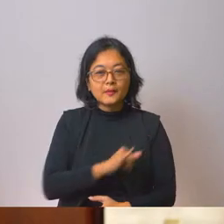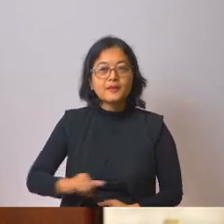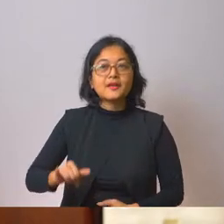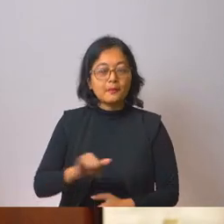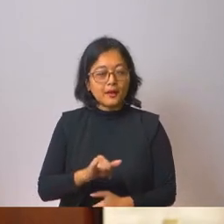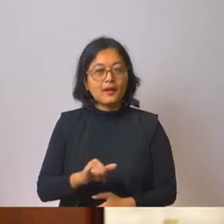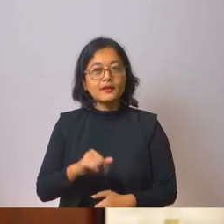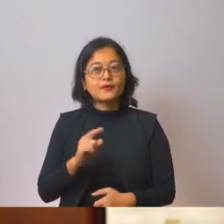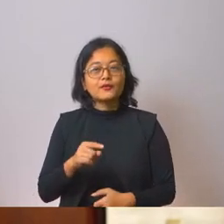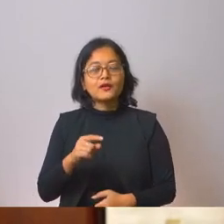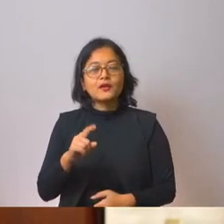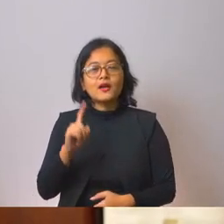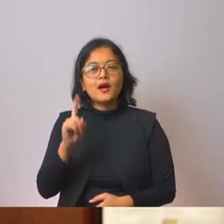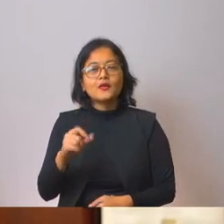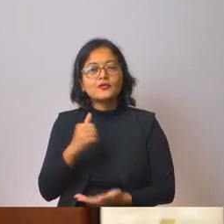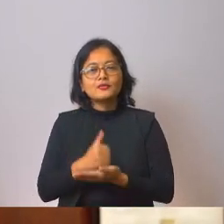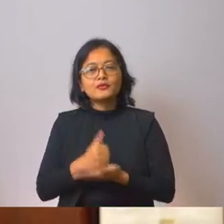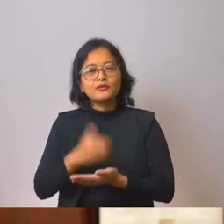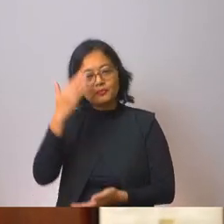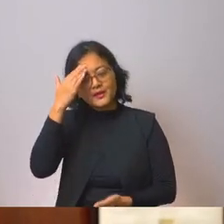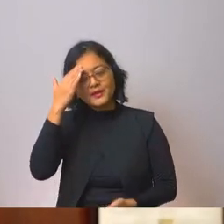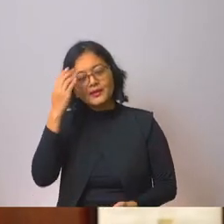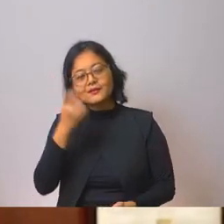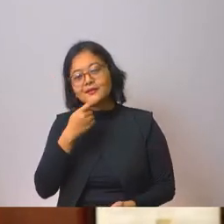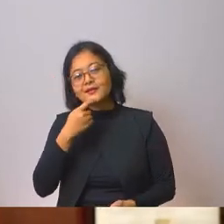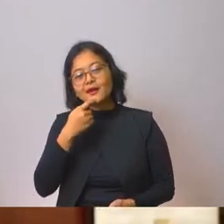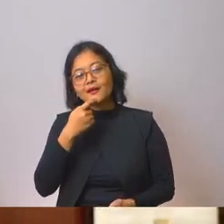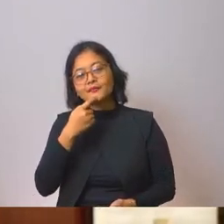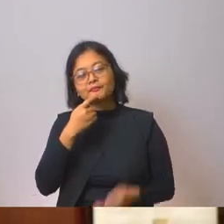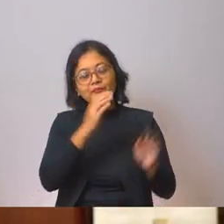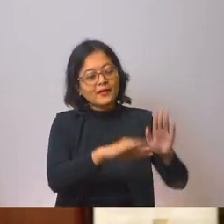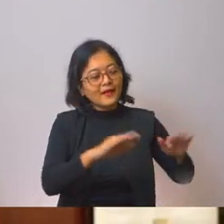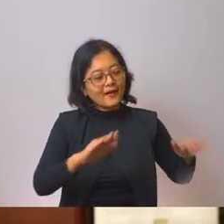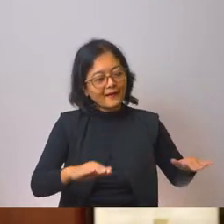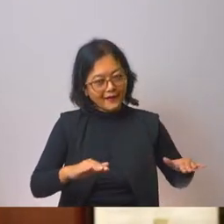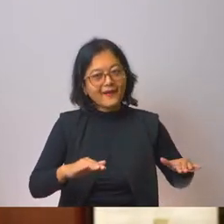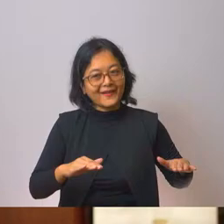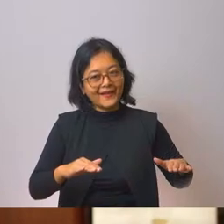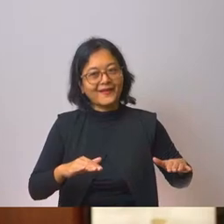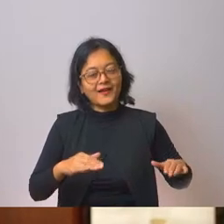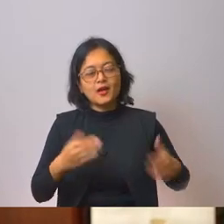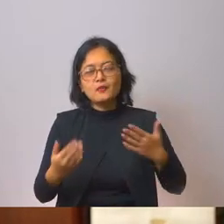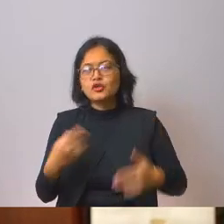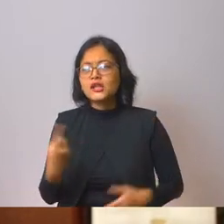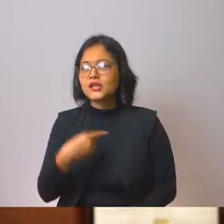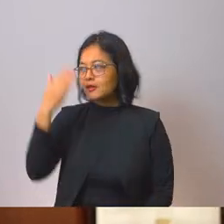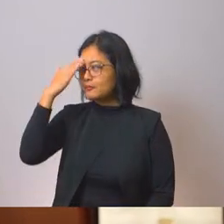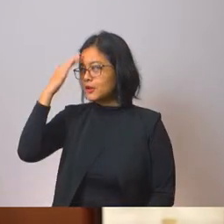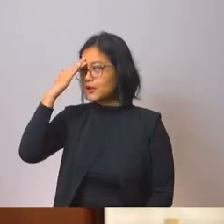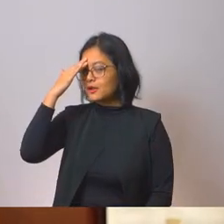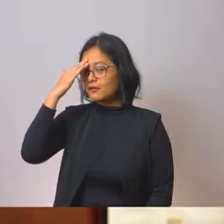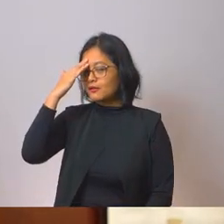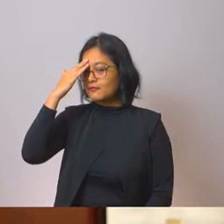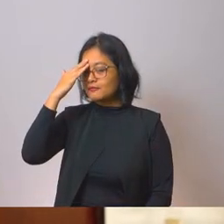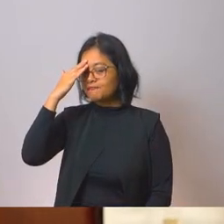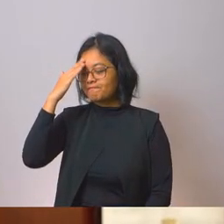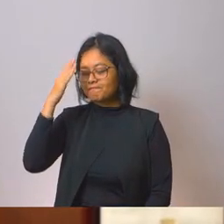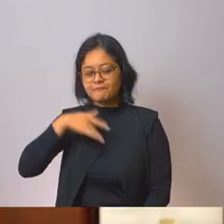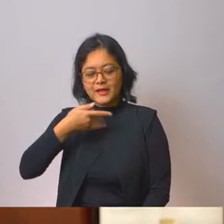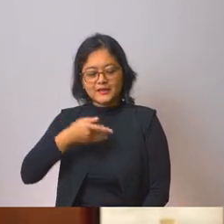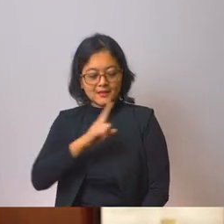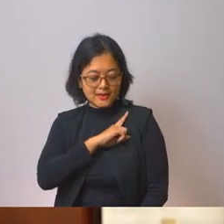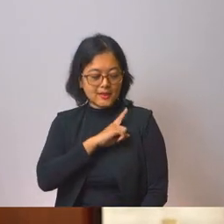mereka, perasaan mereka. Jangan hanya mengandalkan perasaan kita sebagai orang tua yang dewasa dan anak-anak harus